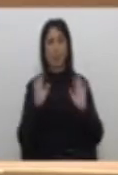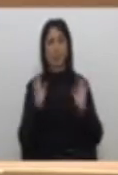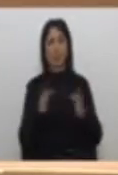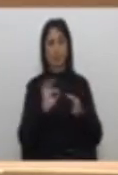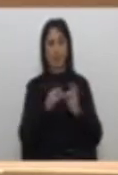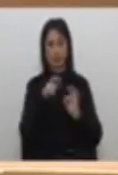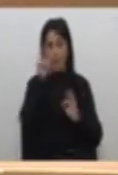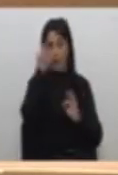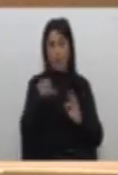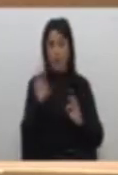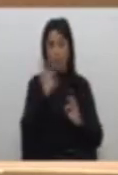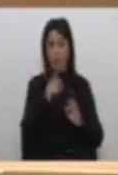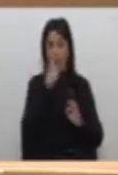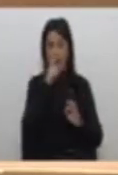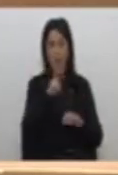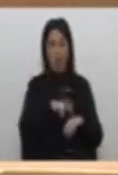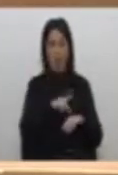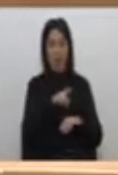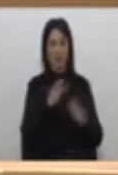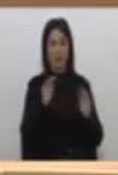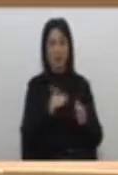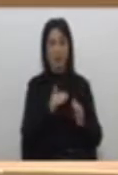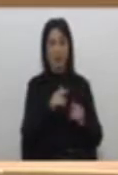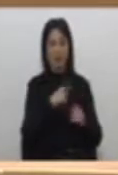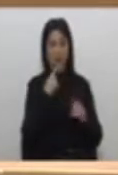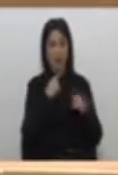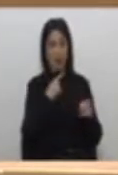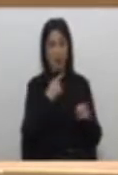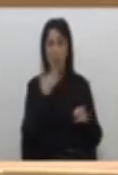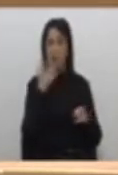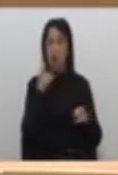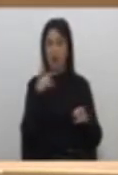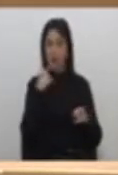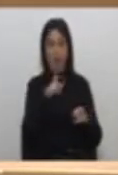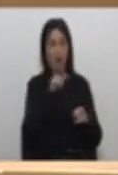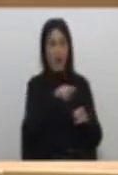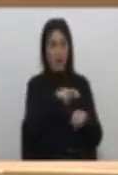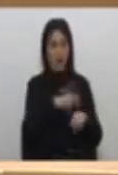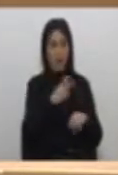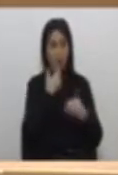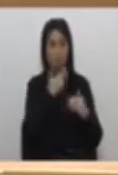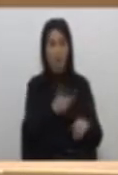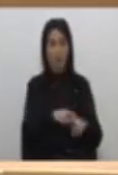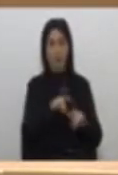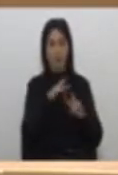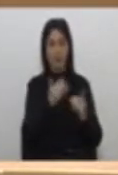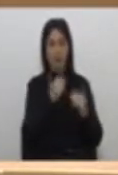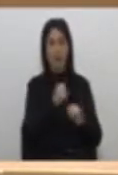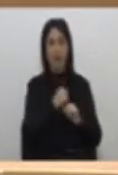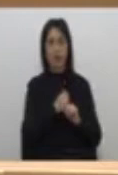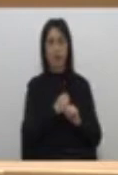კონკრეტულმა ადამიანმა, და ექიმები ამაზე ნაკლებად საუბრობენ, ის ხალხი, ვისი საქმეც არის ამისი